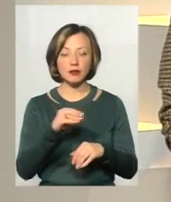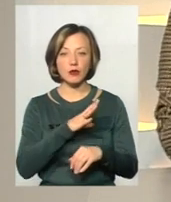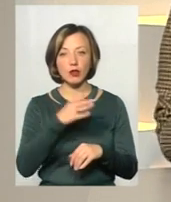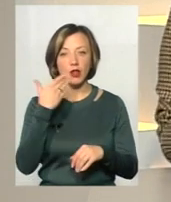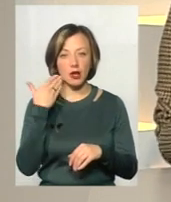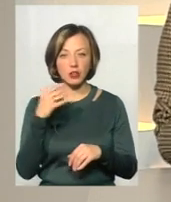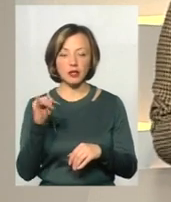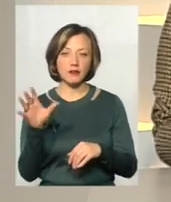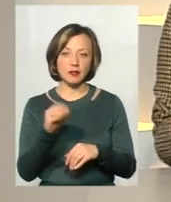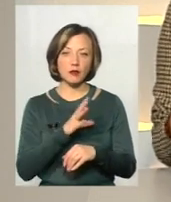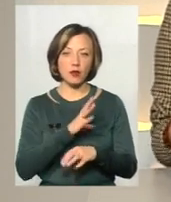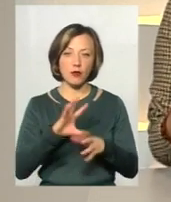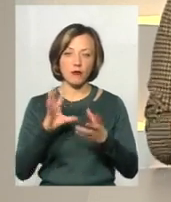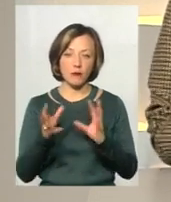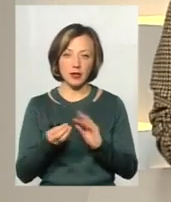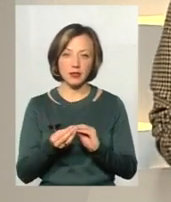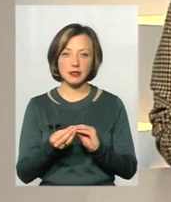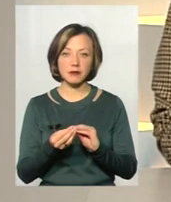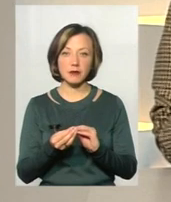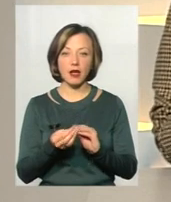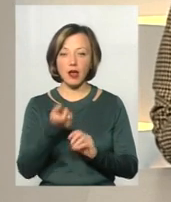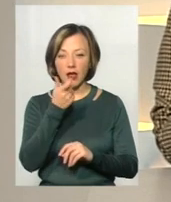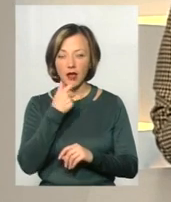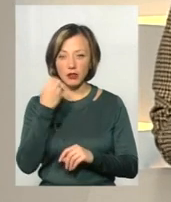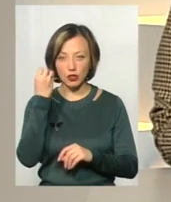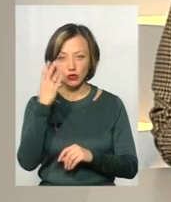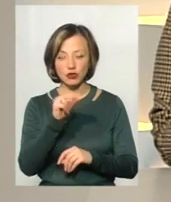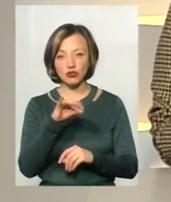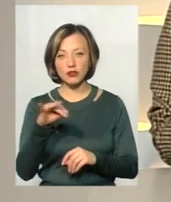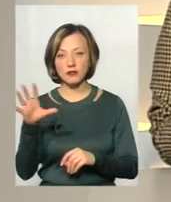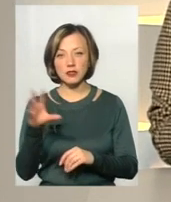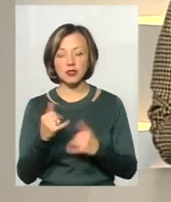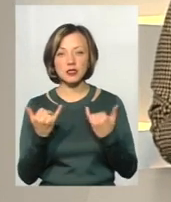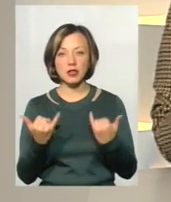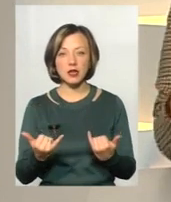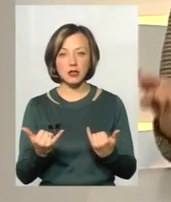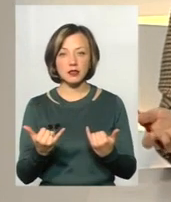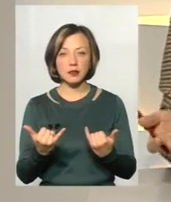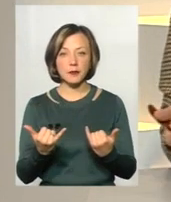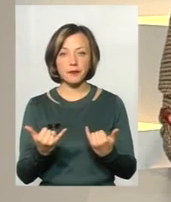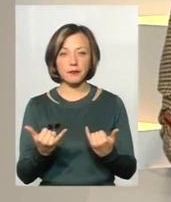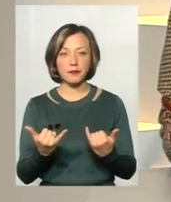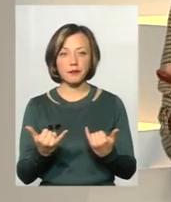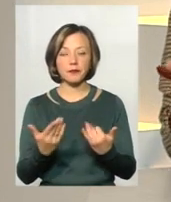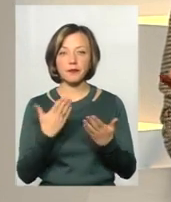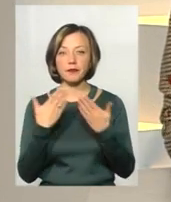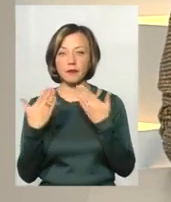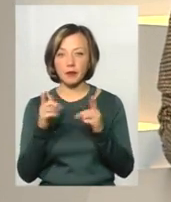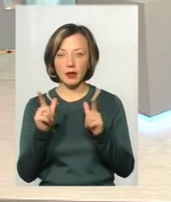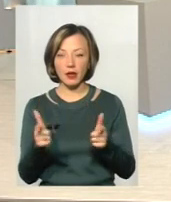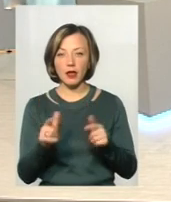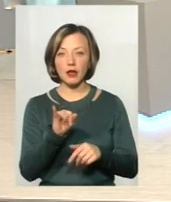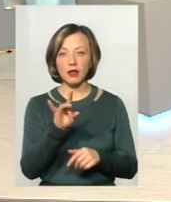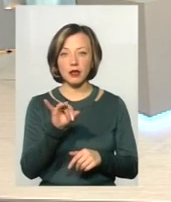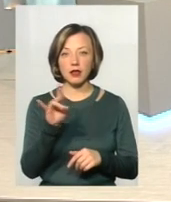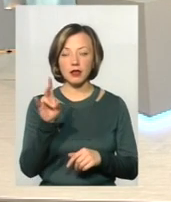легше, ну і все було, в принципі, етично. Чи всі зараз йдуть на діалог? От, пані Ірина,